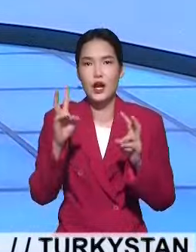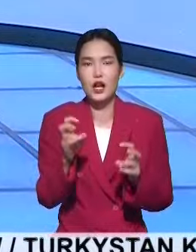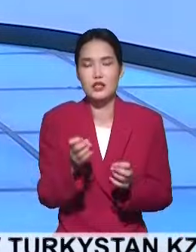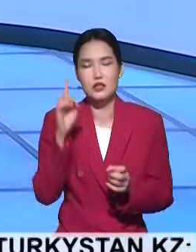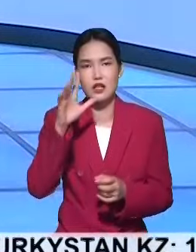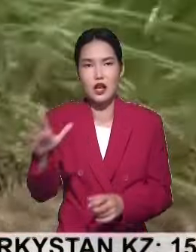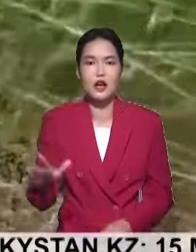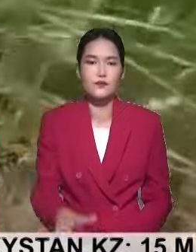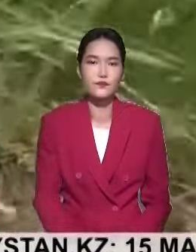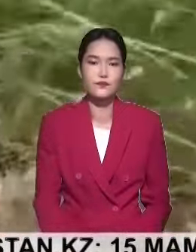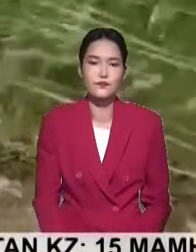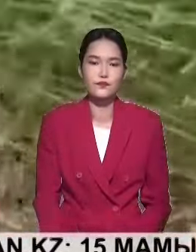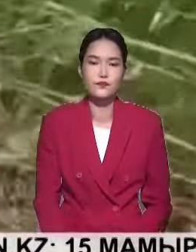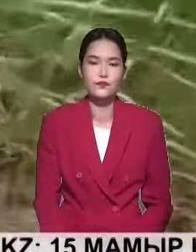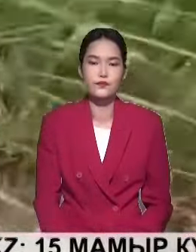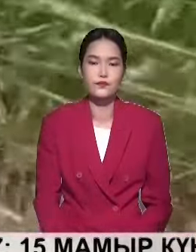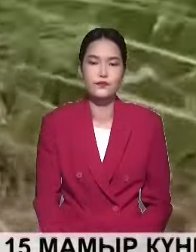танымал.